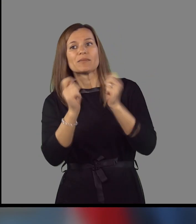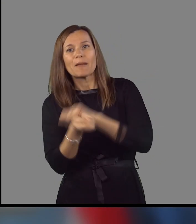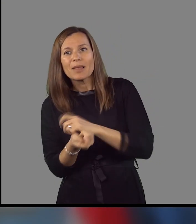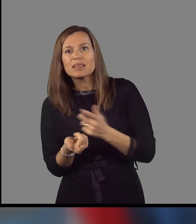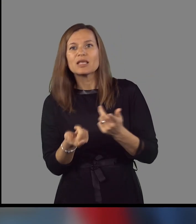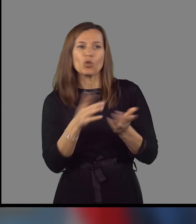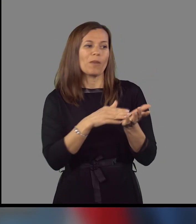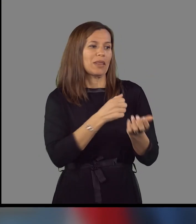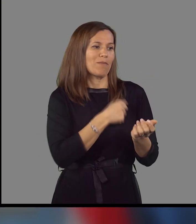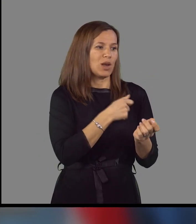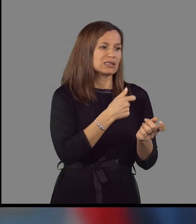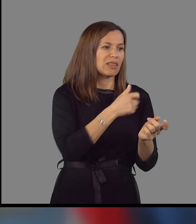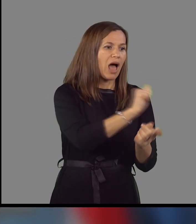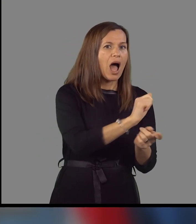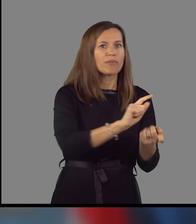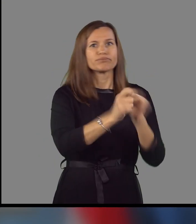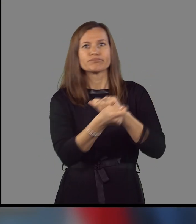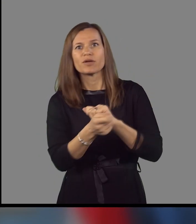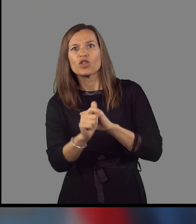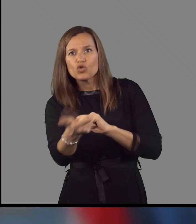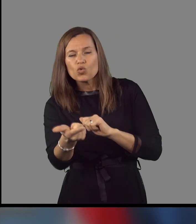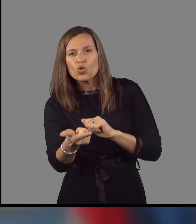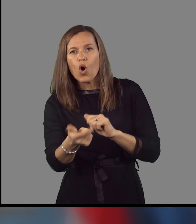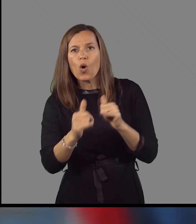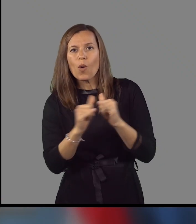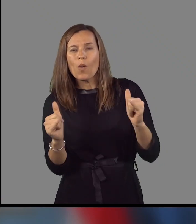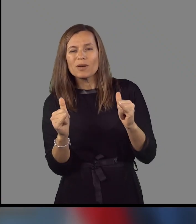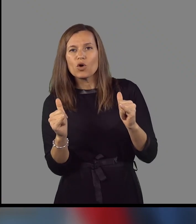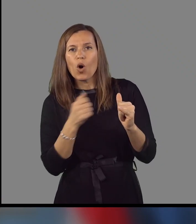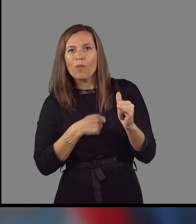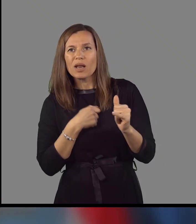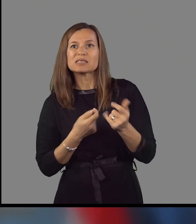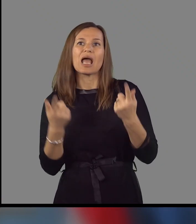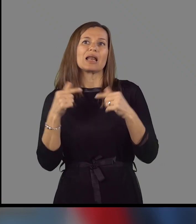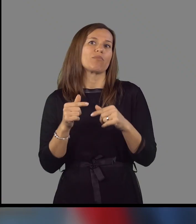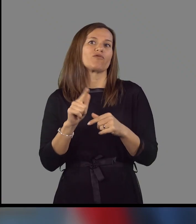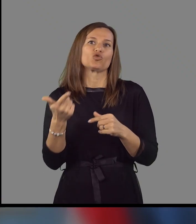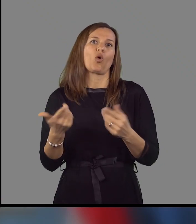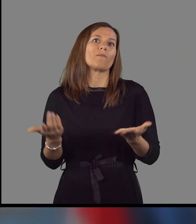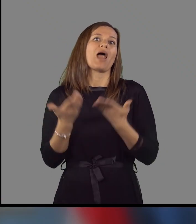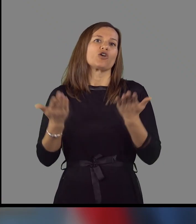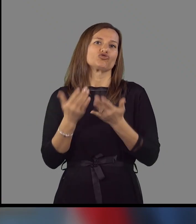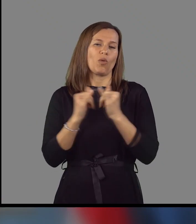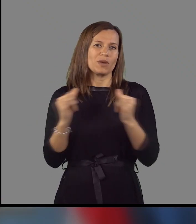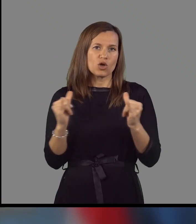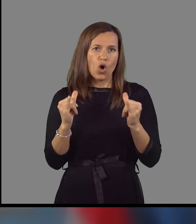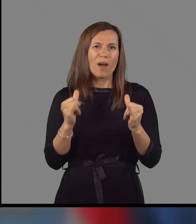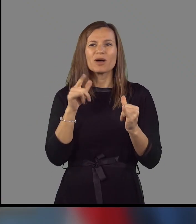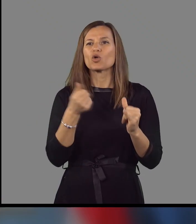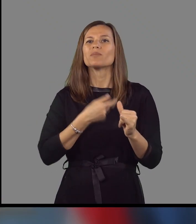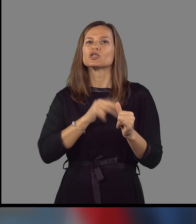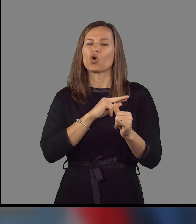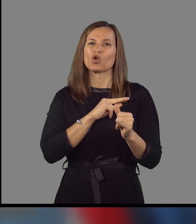spremeni, lahko se bo pravzaprav testiralo še kakšno drugo obliko bolezni, morda tudi blažjo, vendar